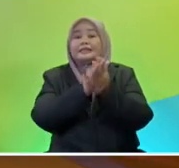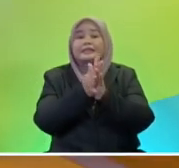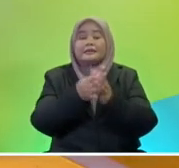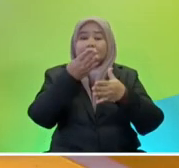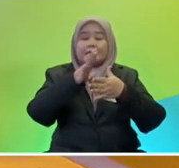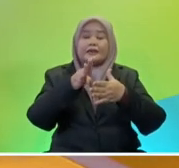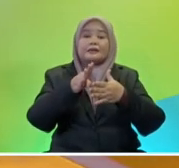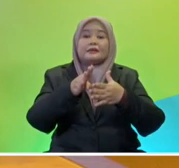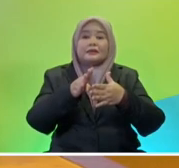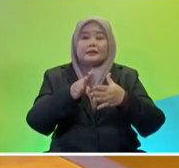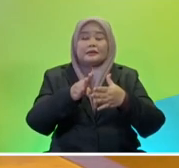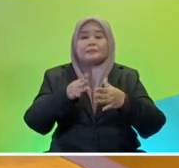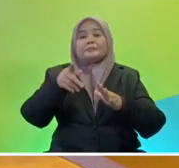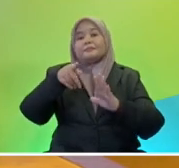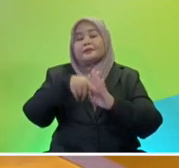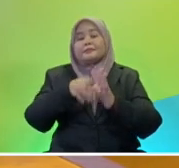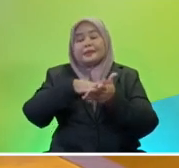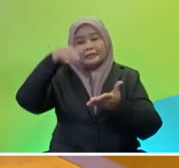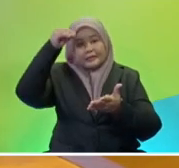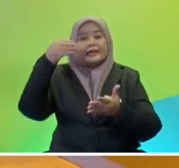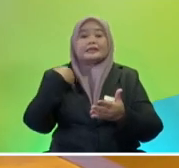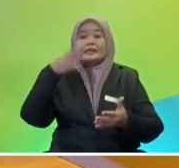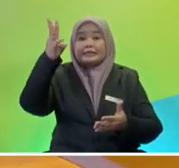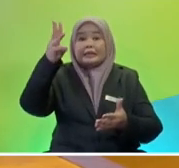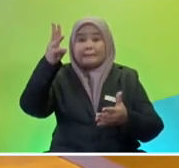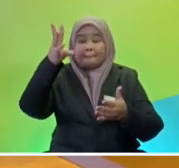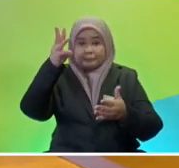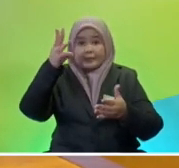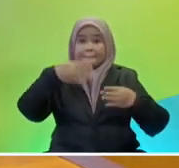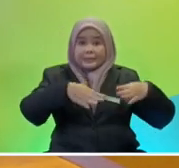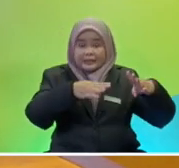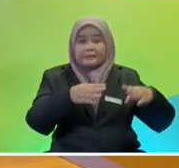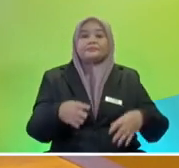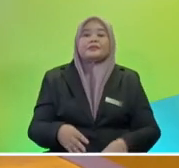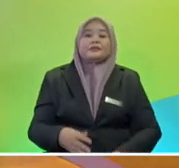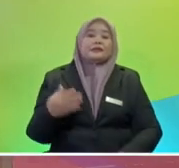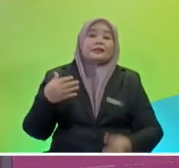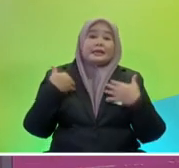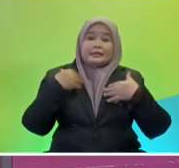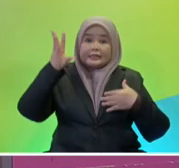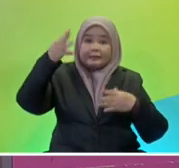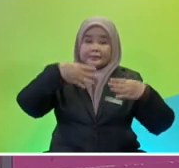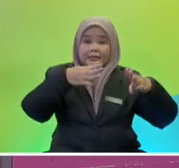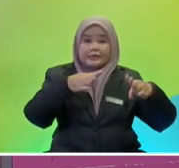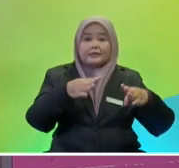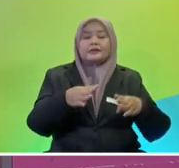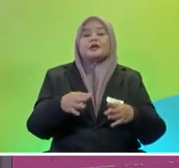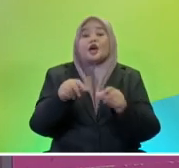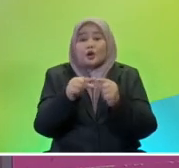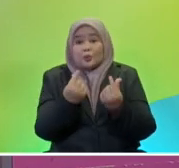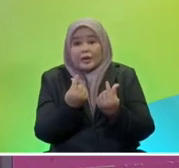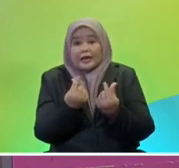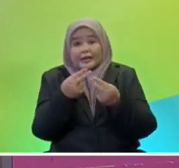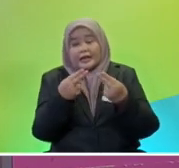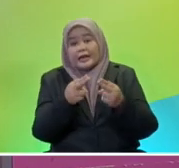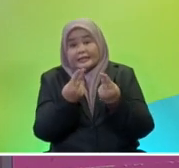bidang pembelajaran untuk pendidikan Islam ini kita ada 6 bidang untuk pengetahuan semua kita ada enam bidang pembelajaran yaitu bidang Alquran Hadis